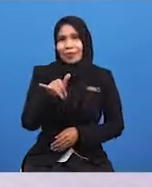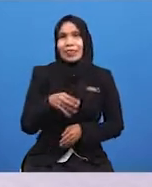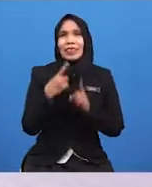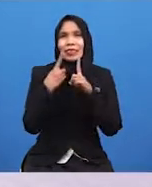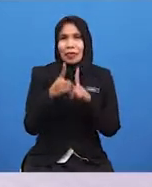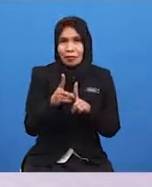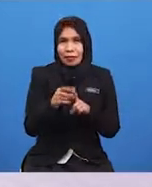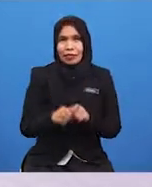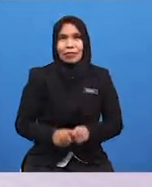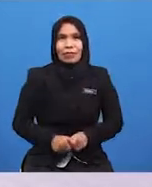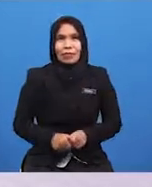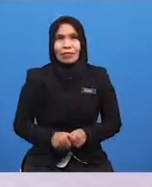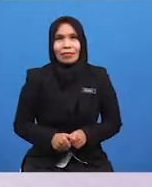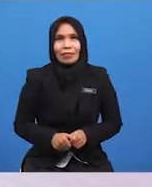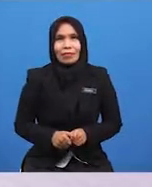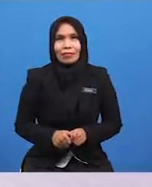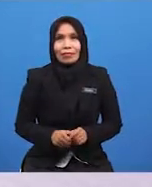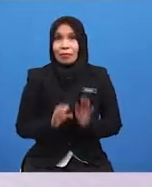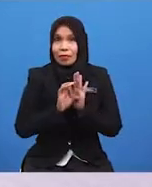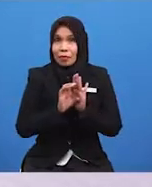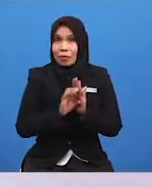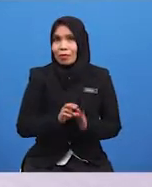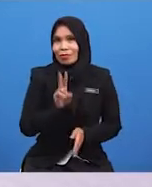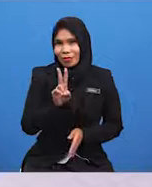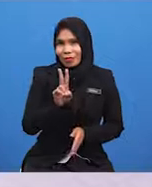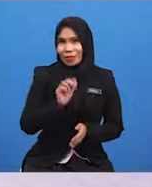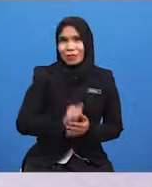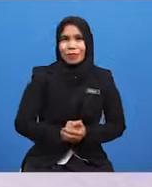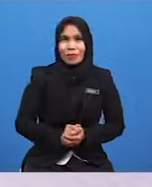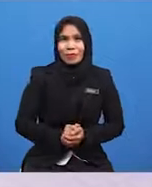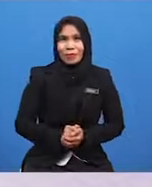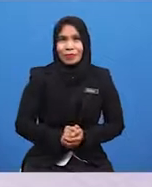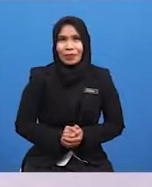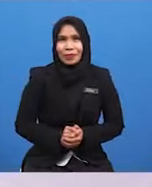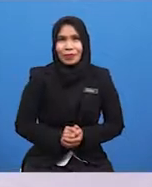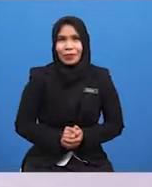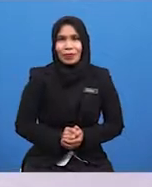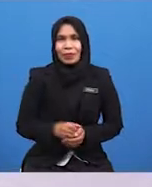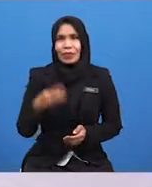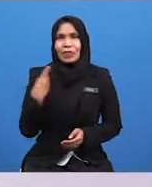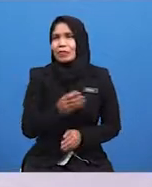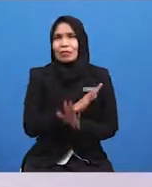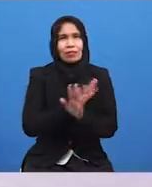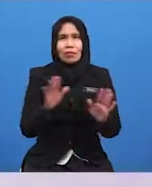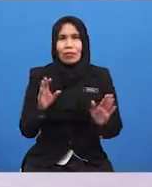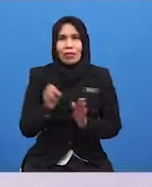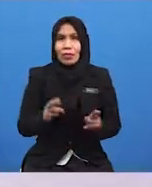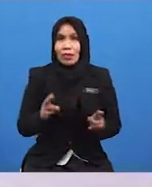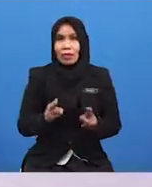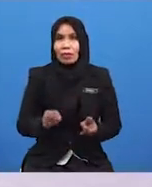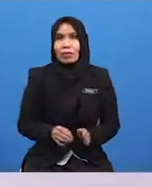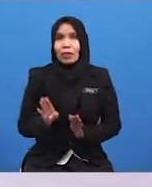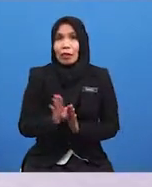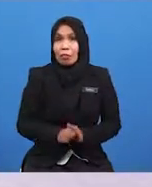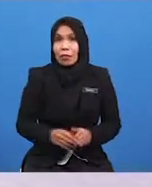jawabannya adalah gambar kedua kita tidak seharusnya berkado